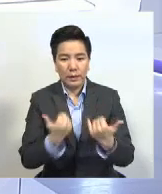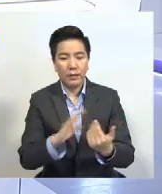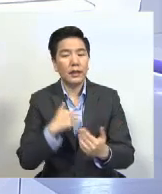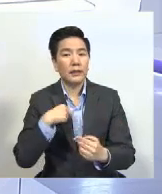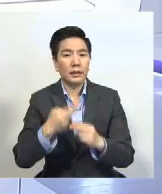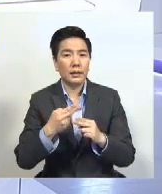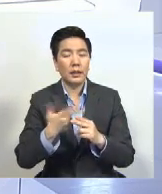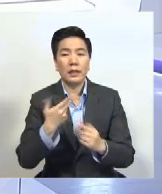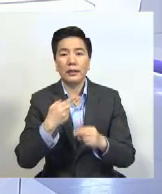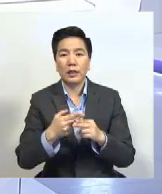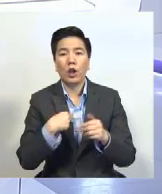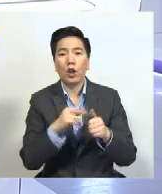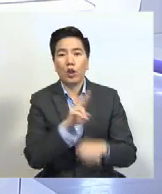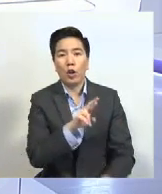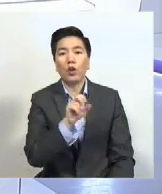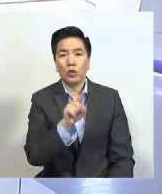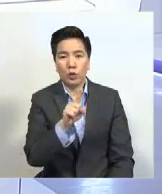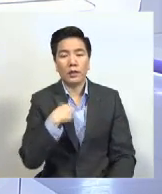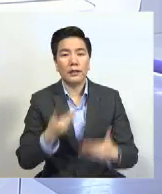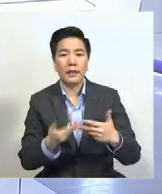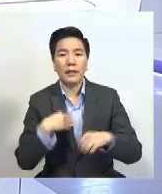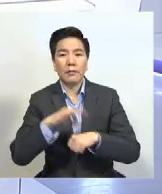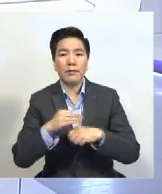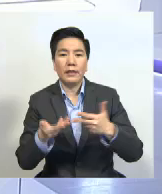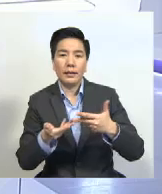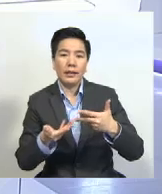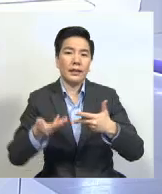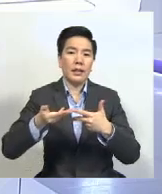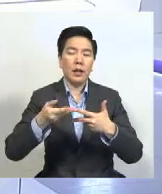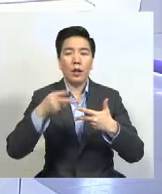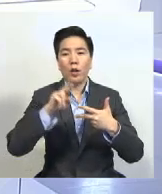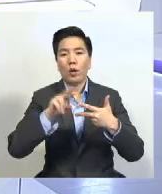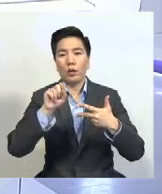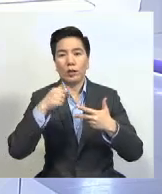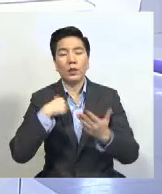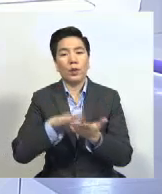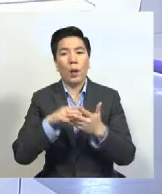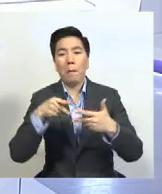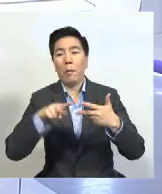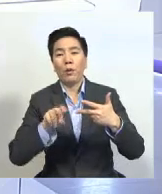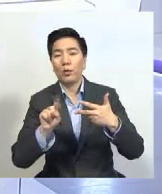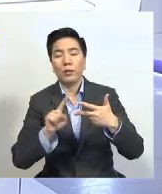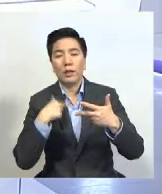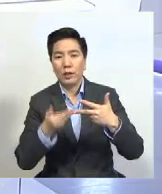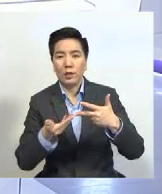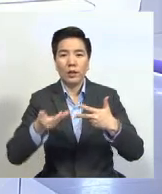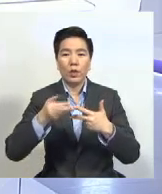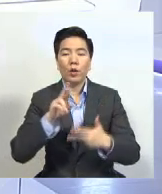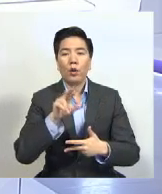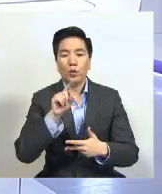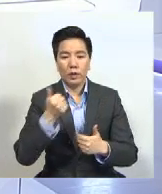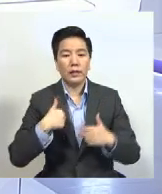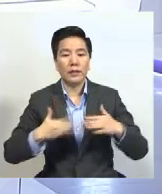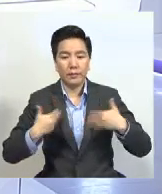ครับ เป็นรองศาสตราจารย์แล้วครับผม โอ ้ขออภัยฮะ ขออภัยนะคะอาจารย์ค่ะ ครับผมครับผมด้วย